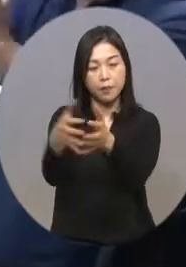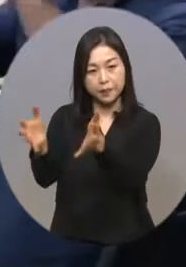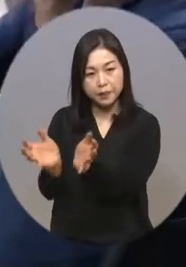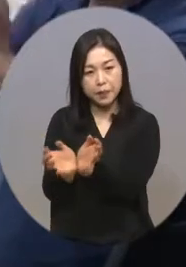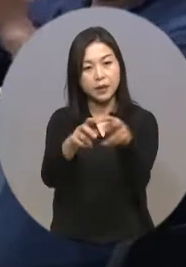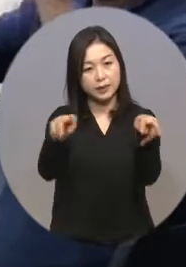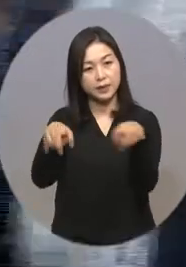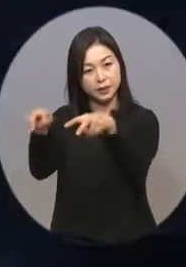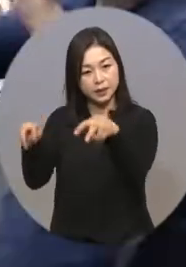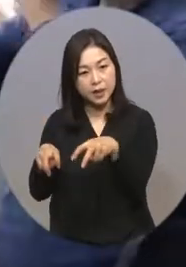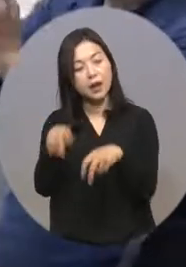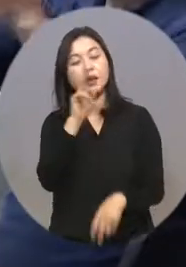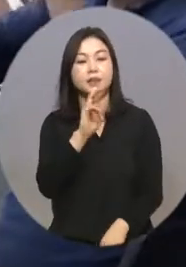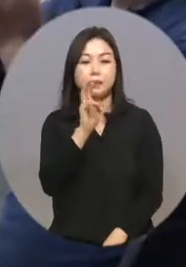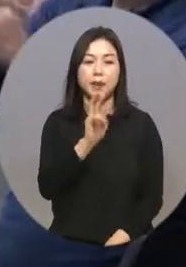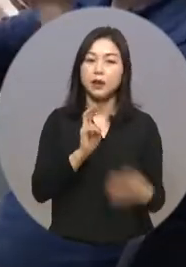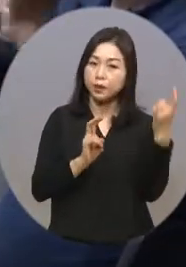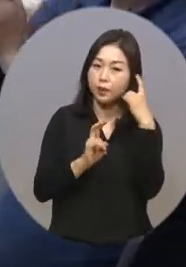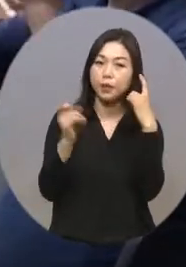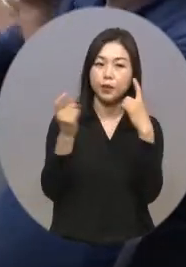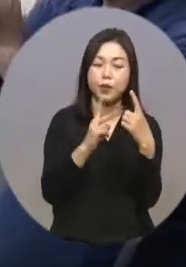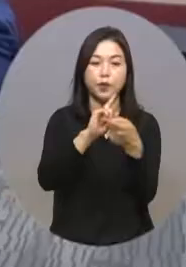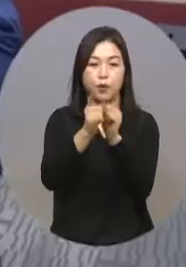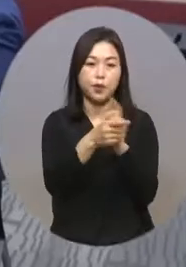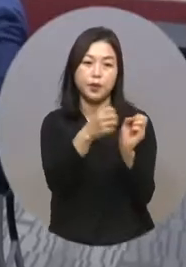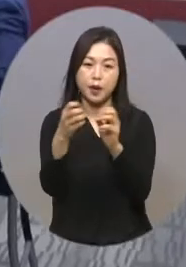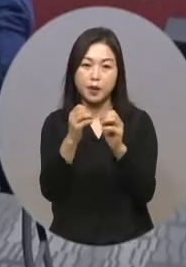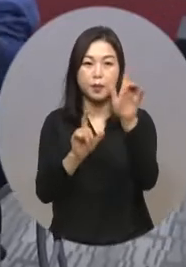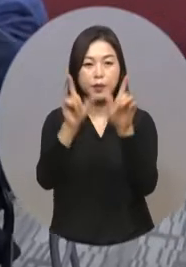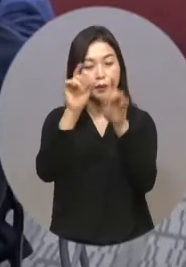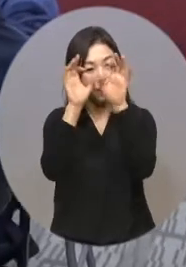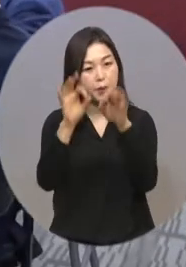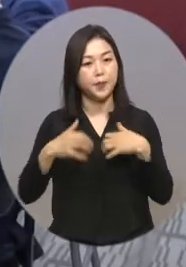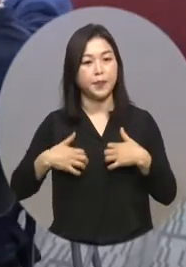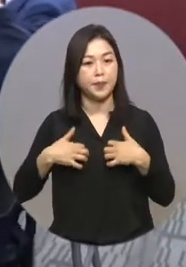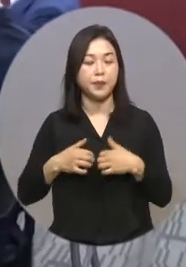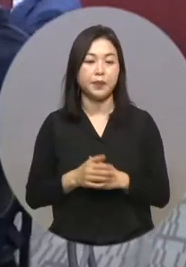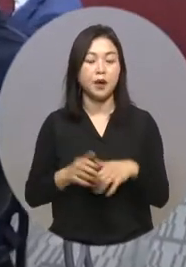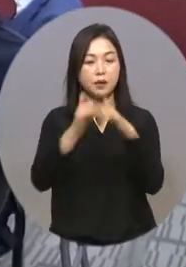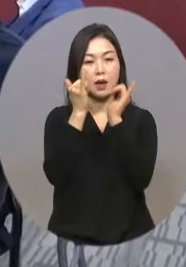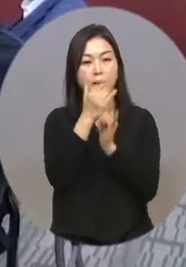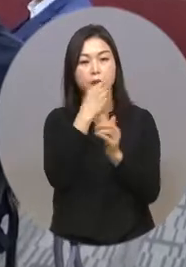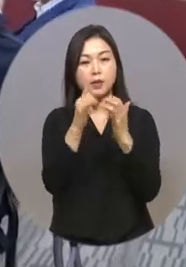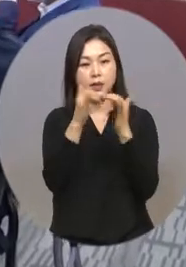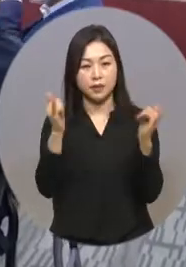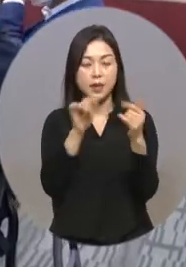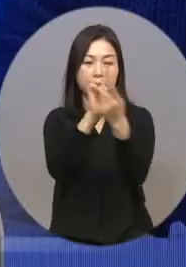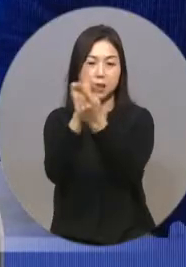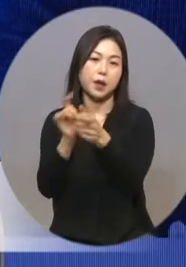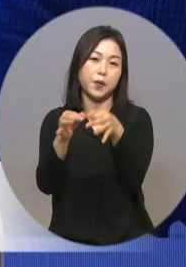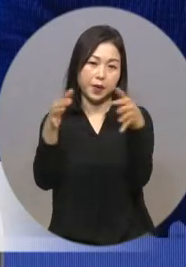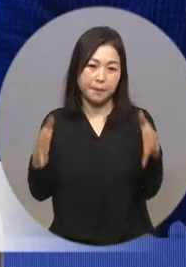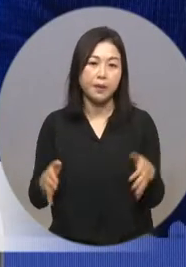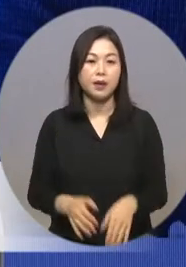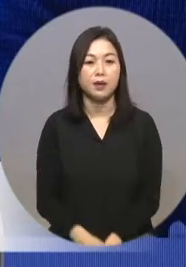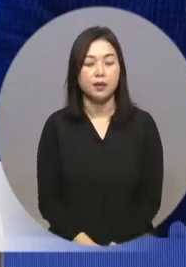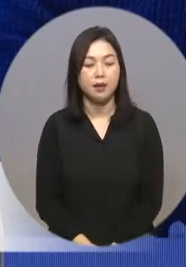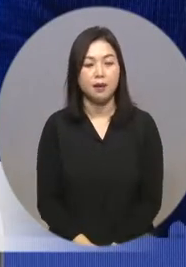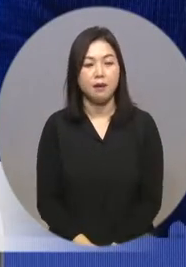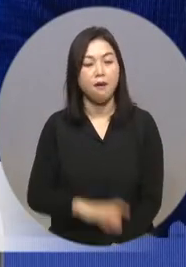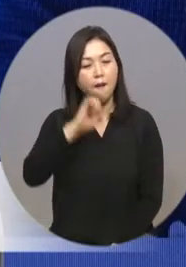감상과 함께 담소를 나누는 모습이 반갑습니다 사회복지 인들의 오랜만에 모임입니다 농 속에서